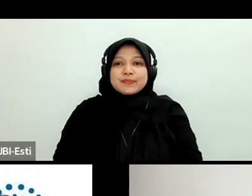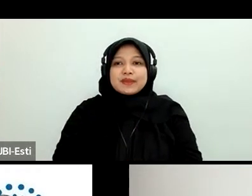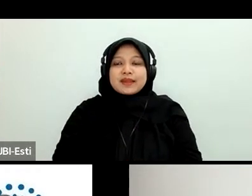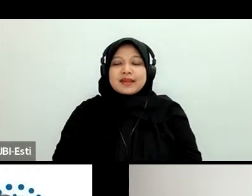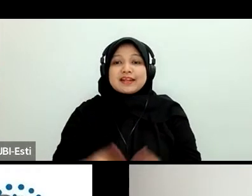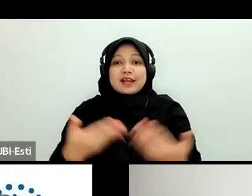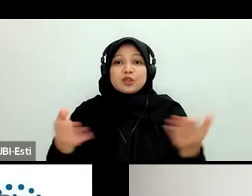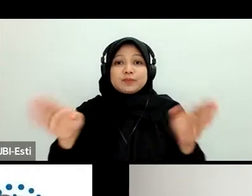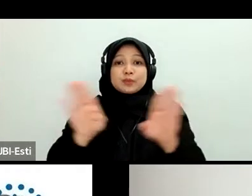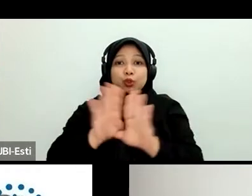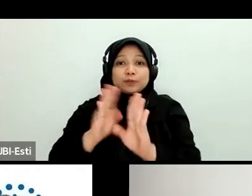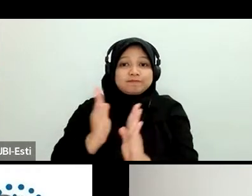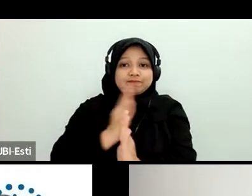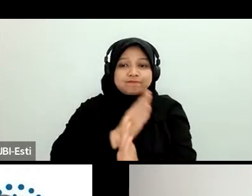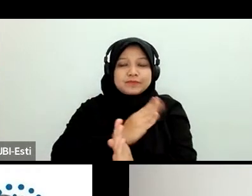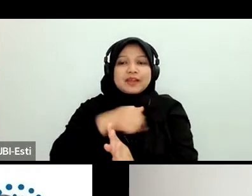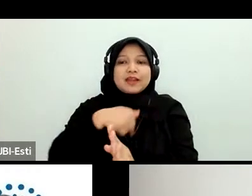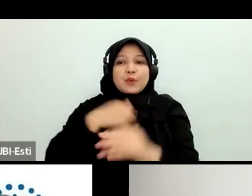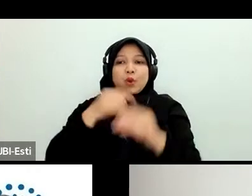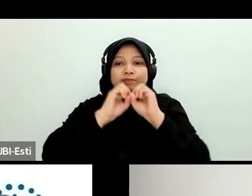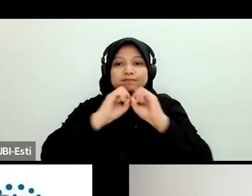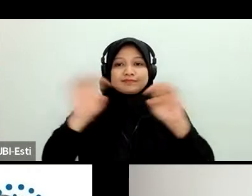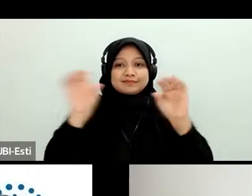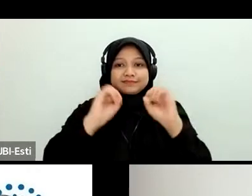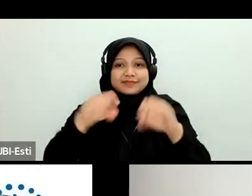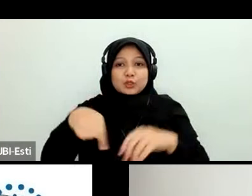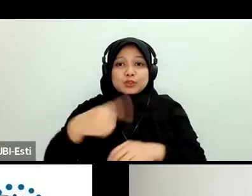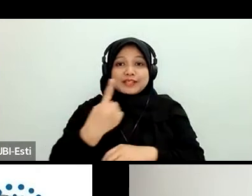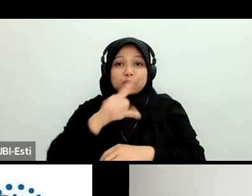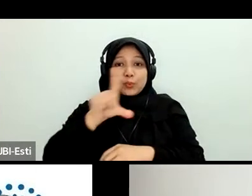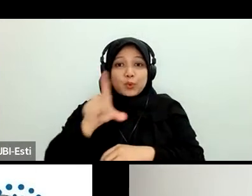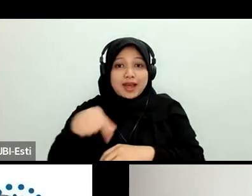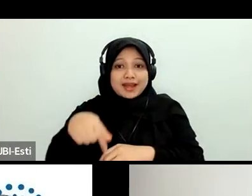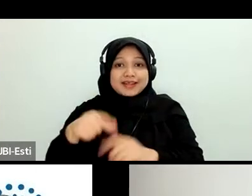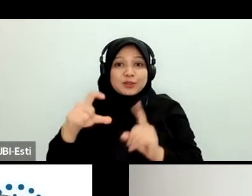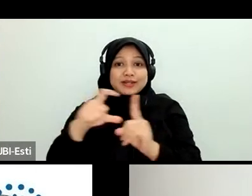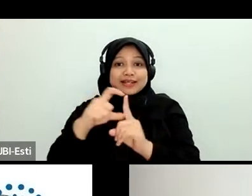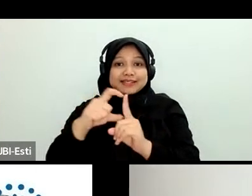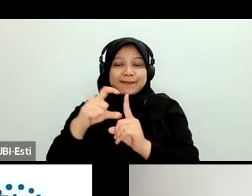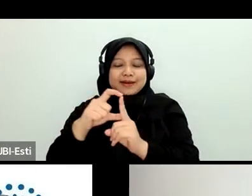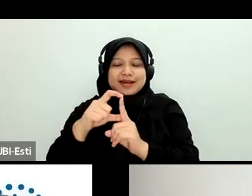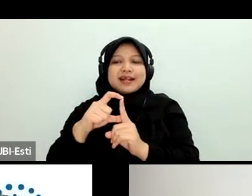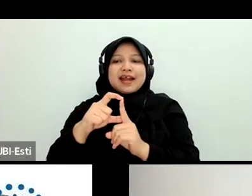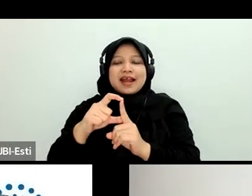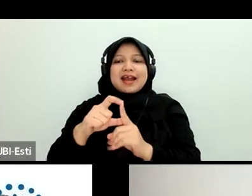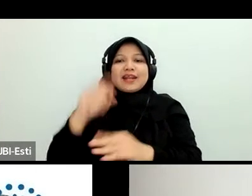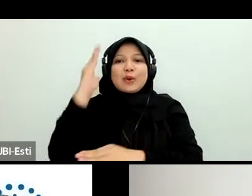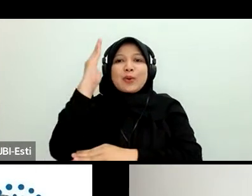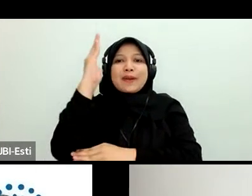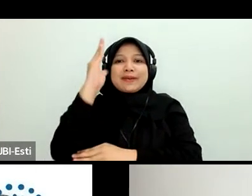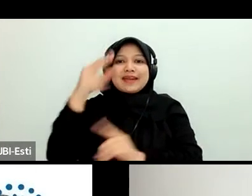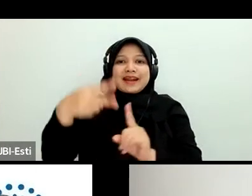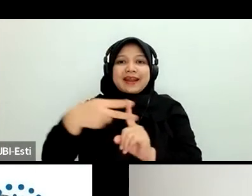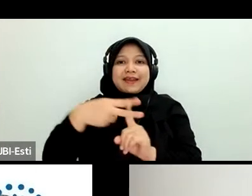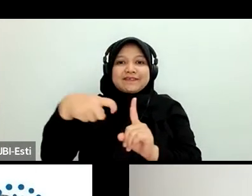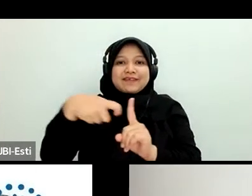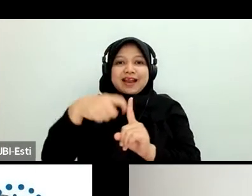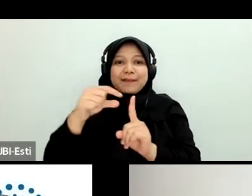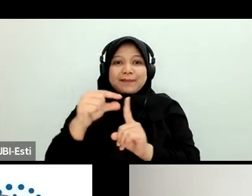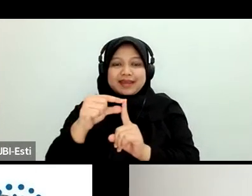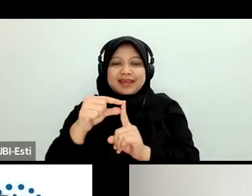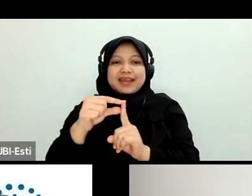bahwa selama bulan ini bulan Desember masih ada webinar webinar fkp lainnya yang diselenggarakan oleh